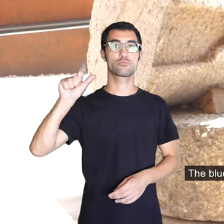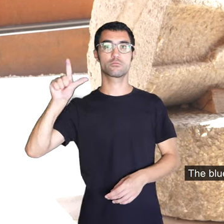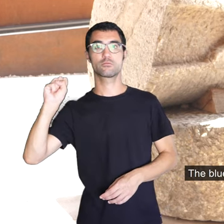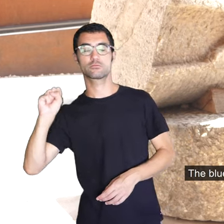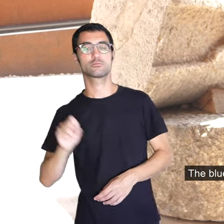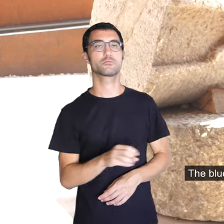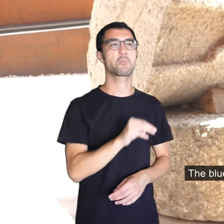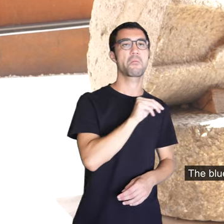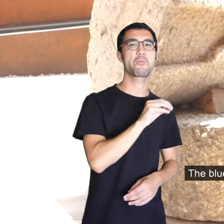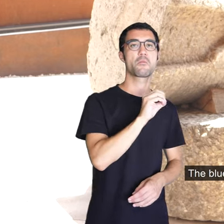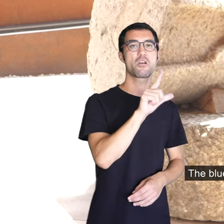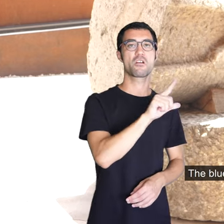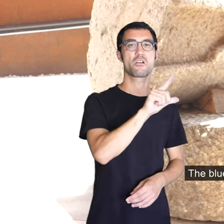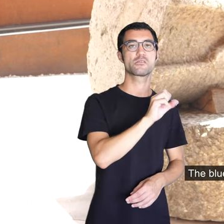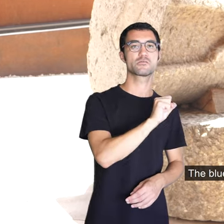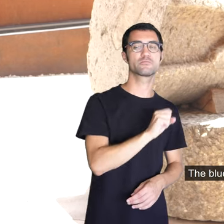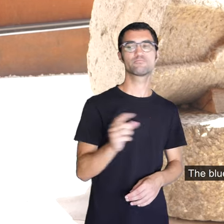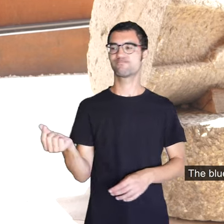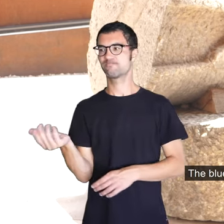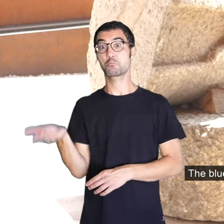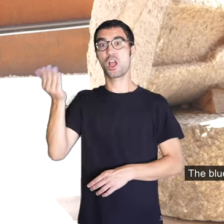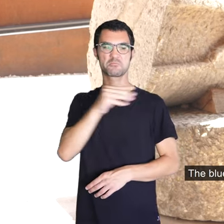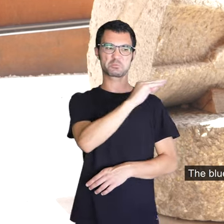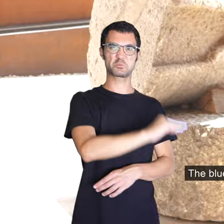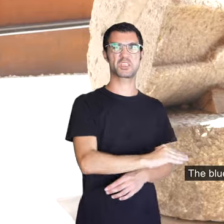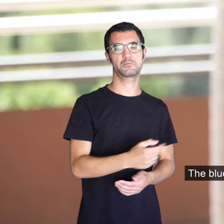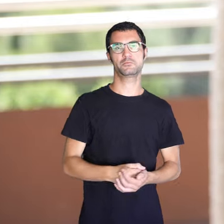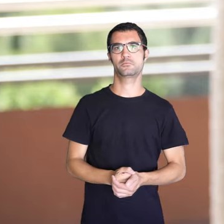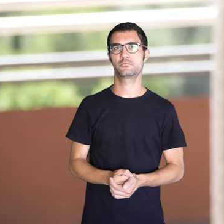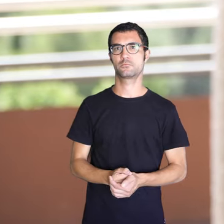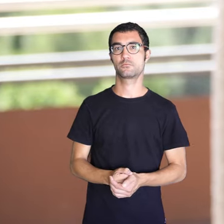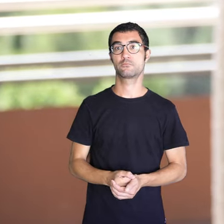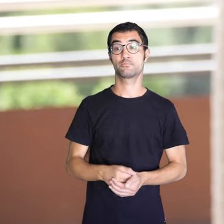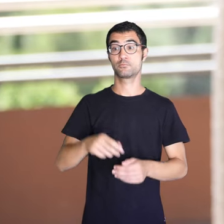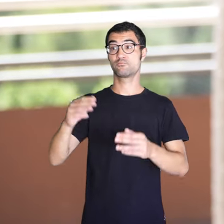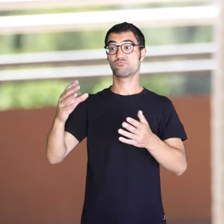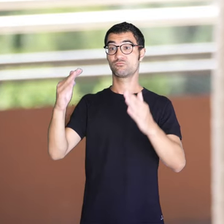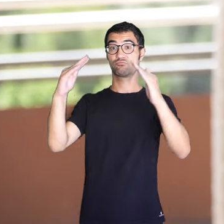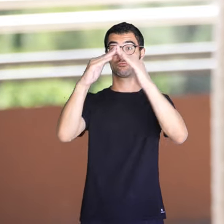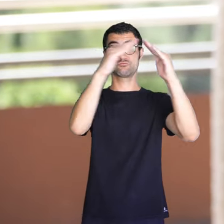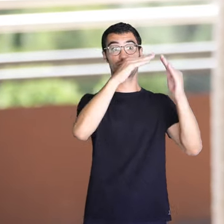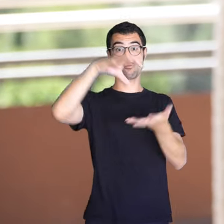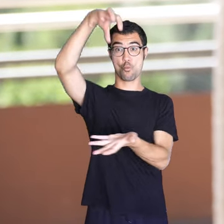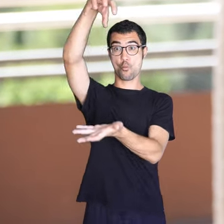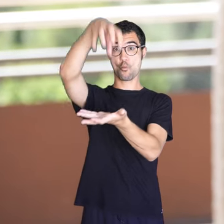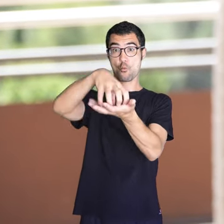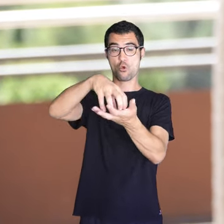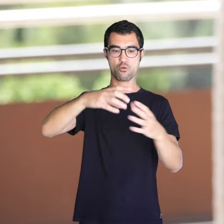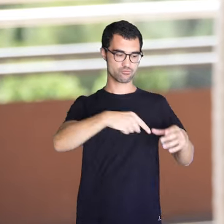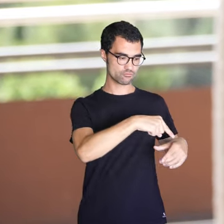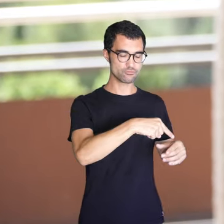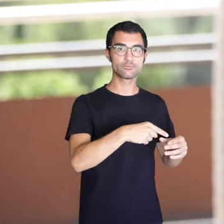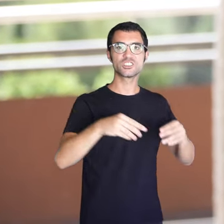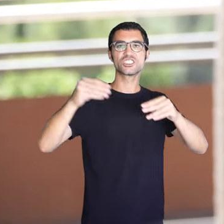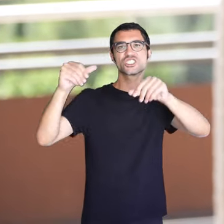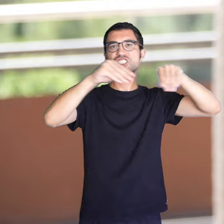que els molls o un carroig. Perquè la gent de les finques, ni aquell peix el podia conservar,